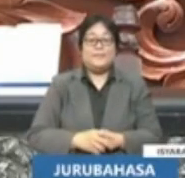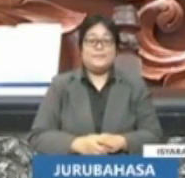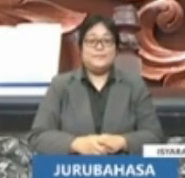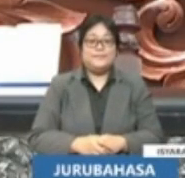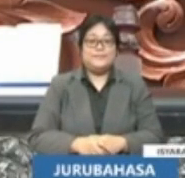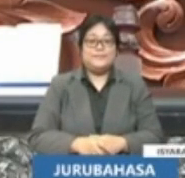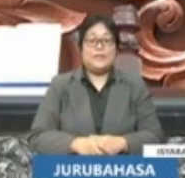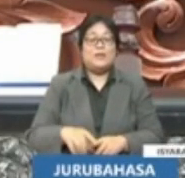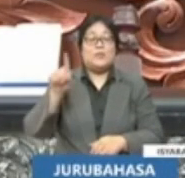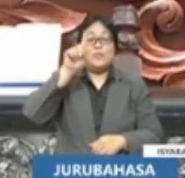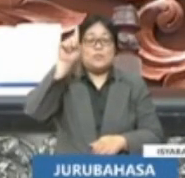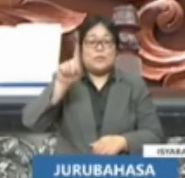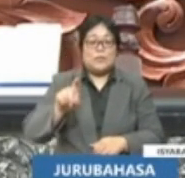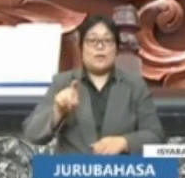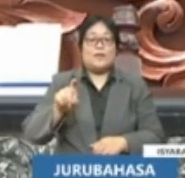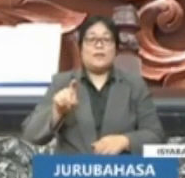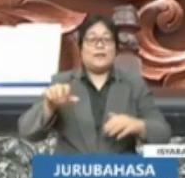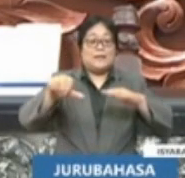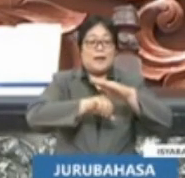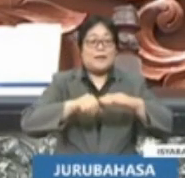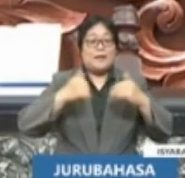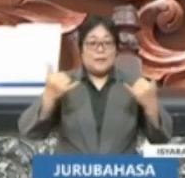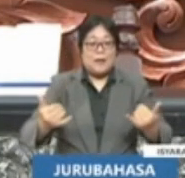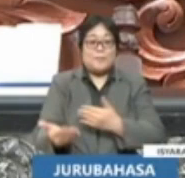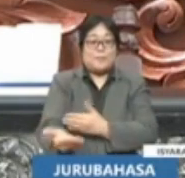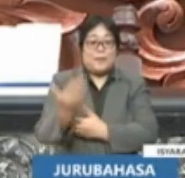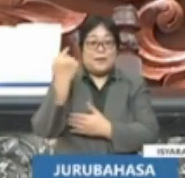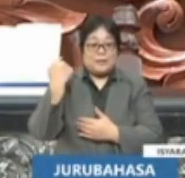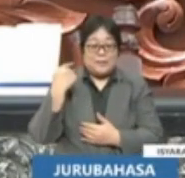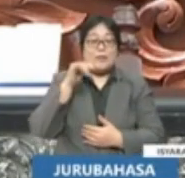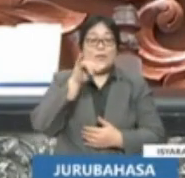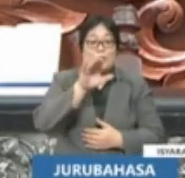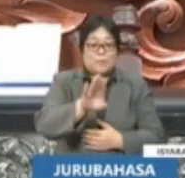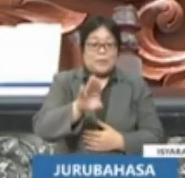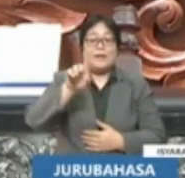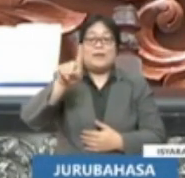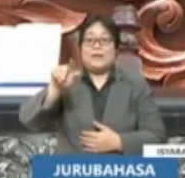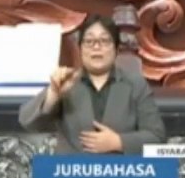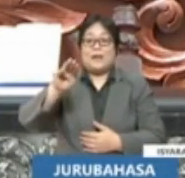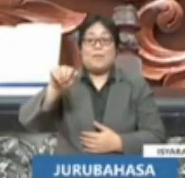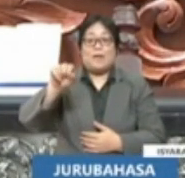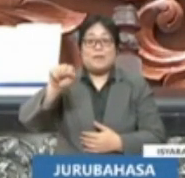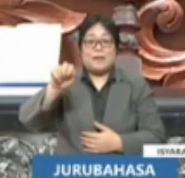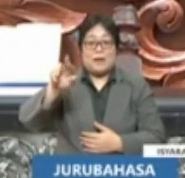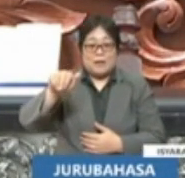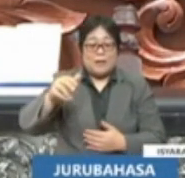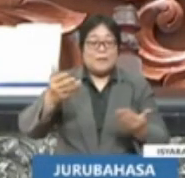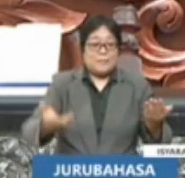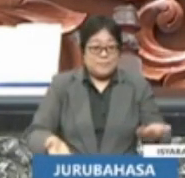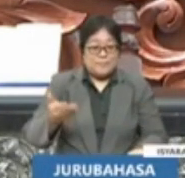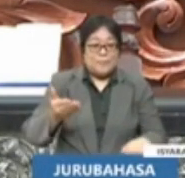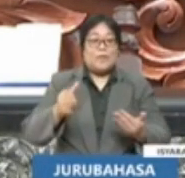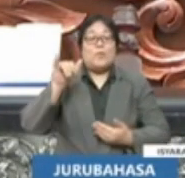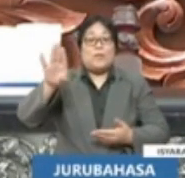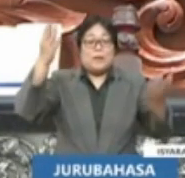Yang Berhormat semua, persoalannya, pokok persoalannya sekarang pagi ini yang dibangkitkan oleh Yang Berhormat Damansara ialah sama ada